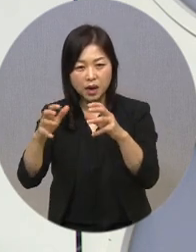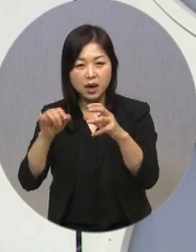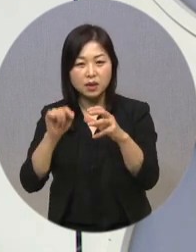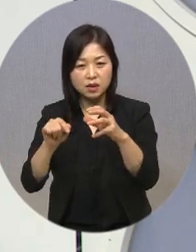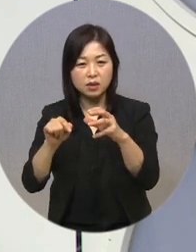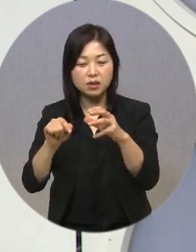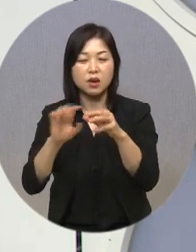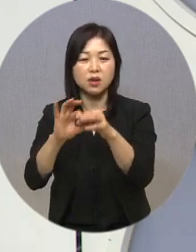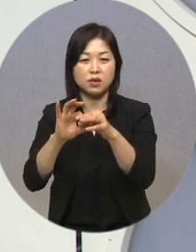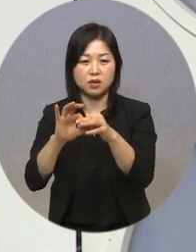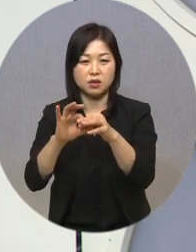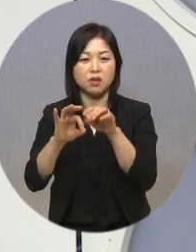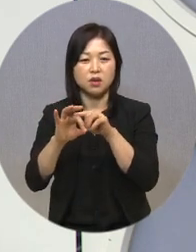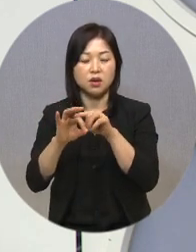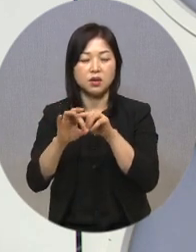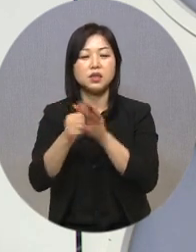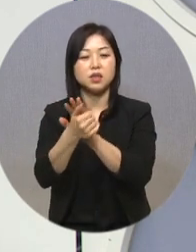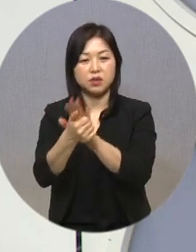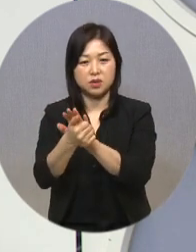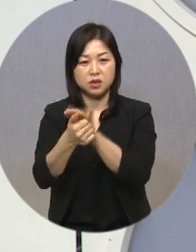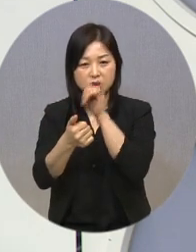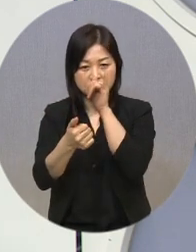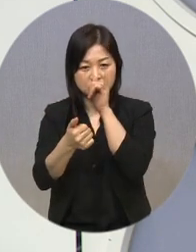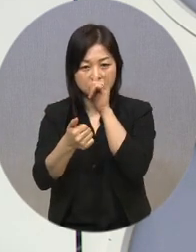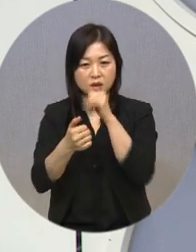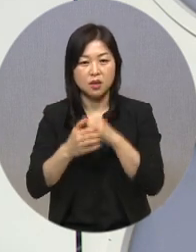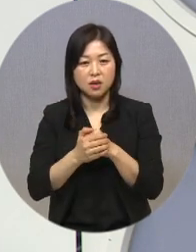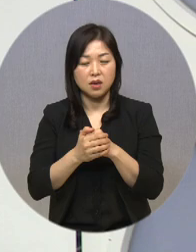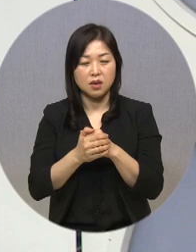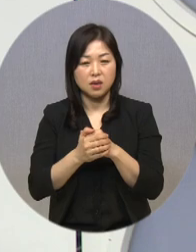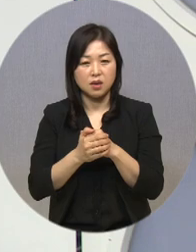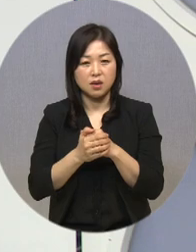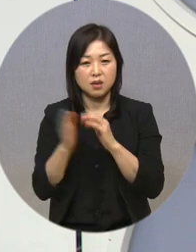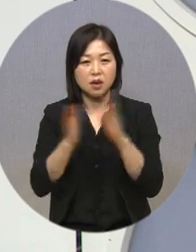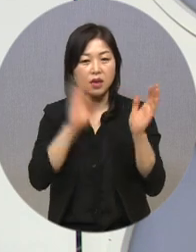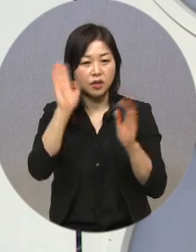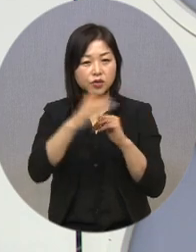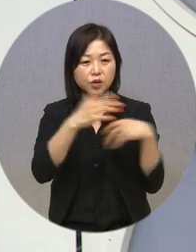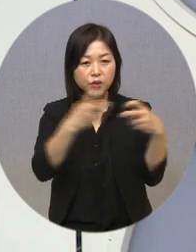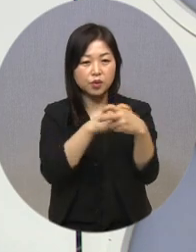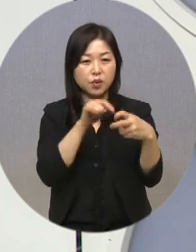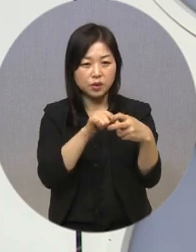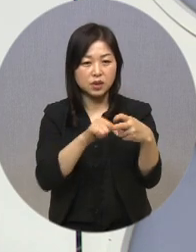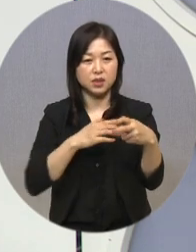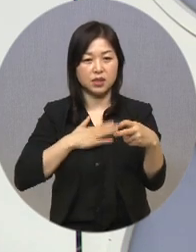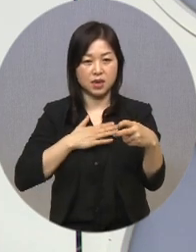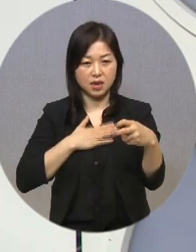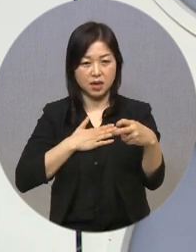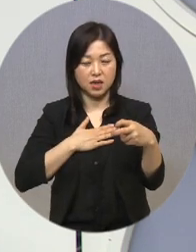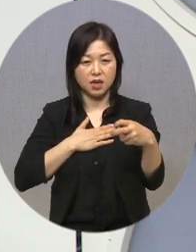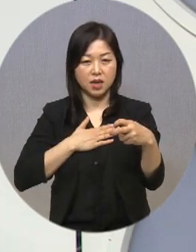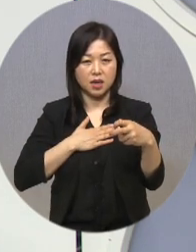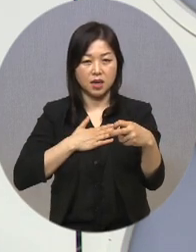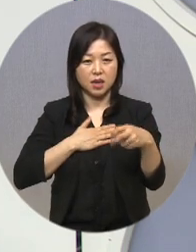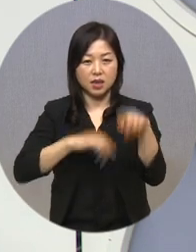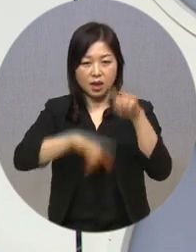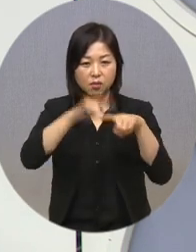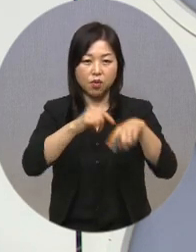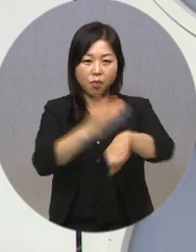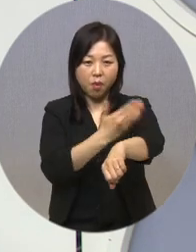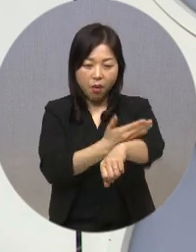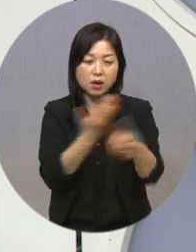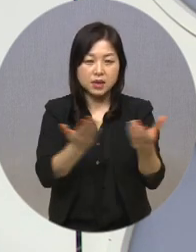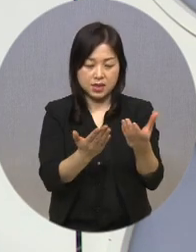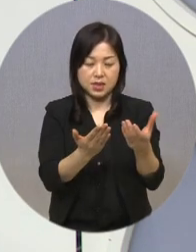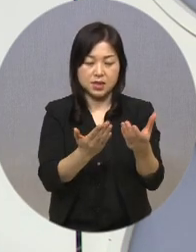군데 서브했는데 나중에는 교통 거기는 제가 통을 했기 때문에 위원장이 됐었습니다. 근데